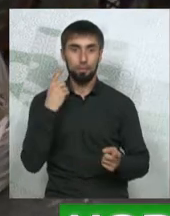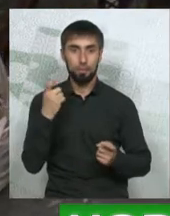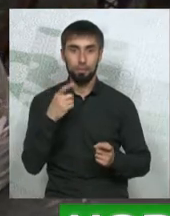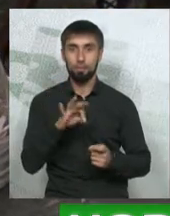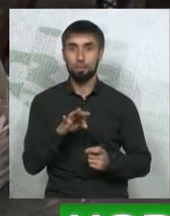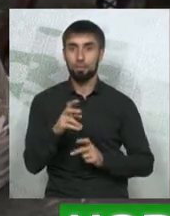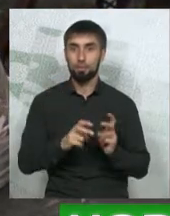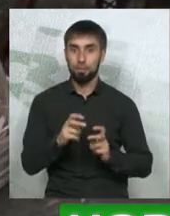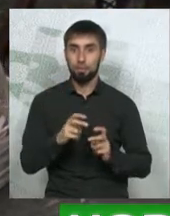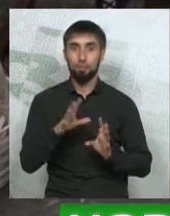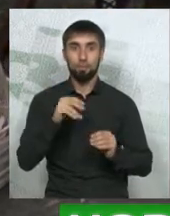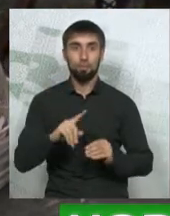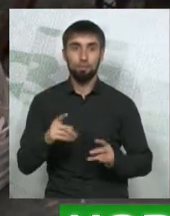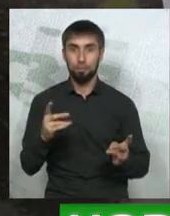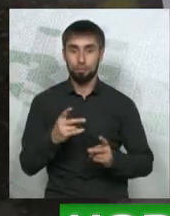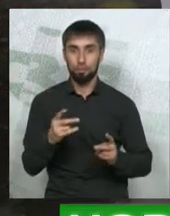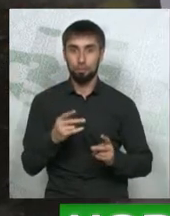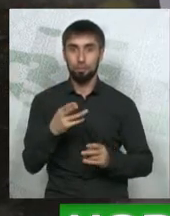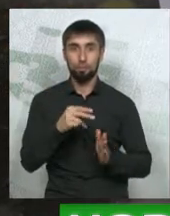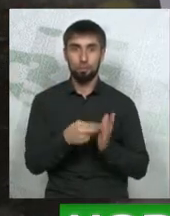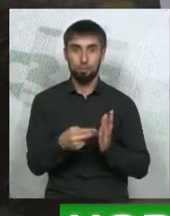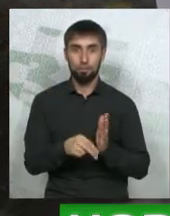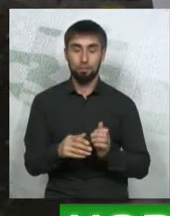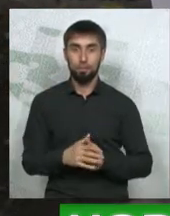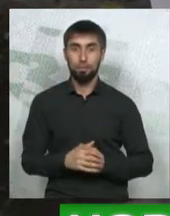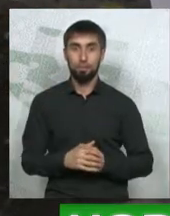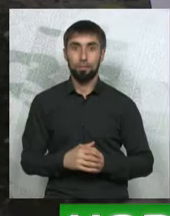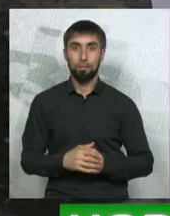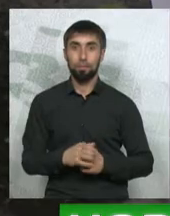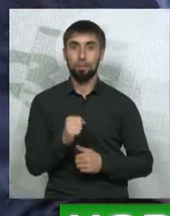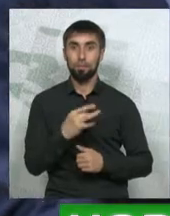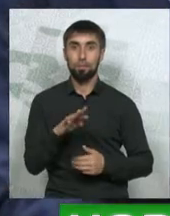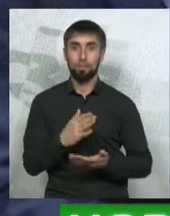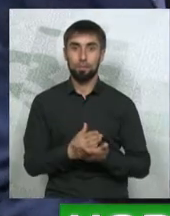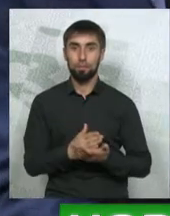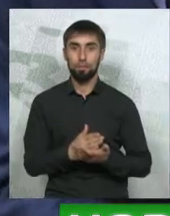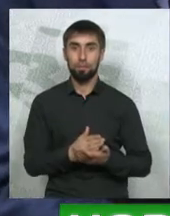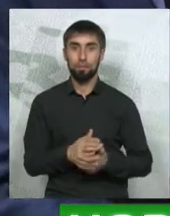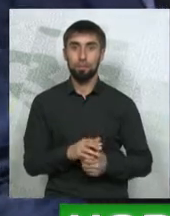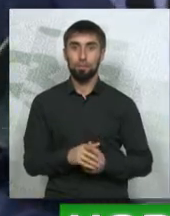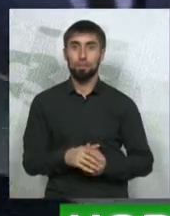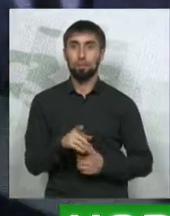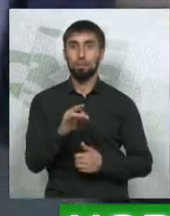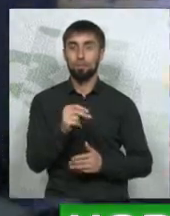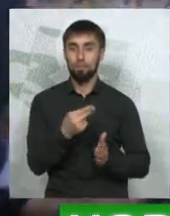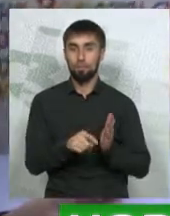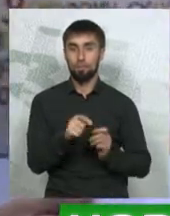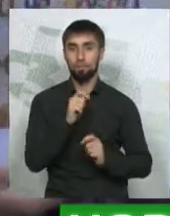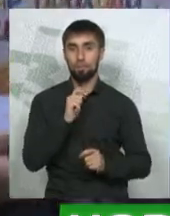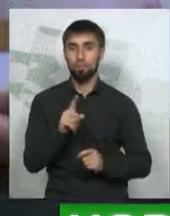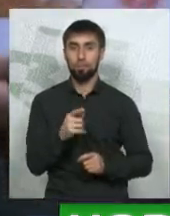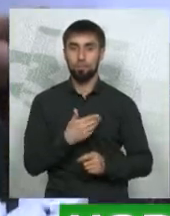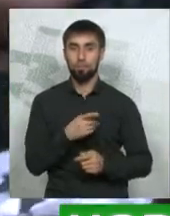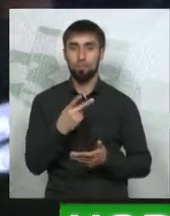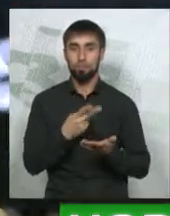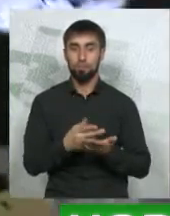о производителе, все, что нужно покупателям. Тем более действует акция. Когда? Одежь.